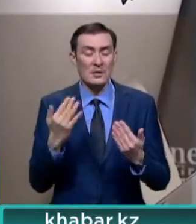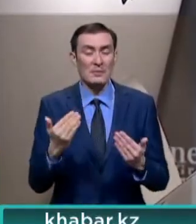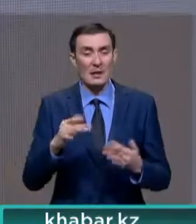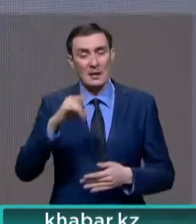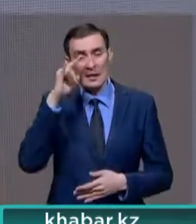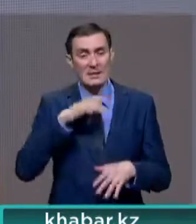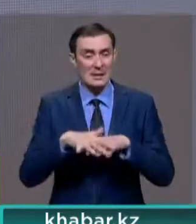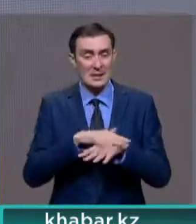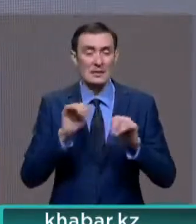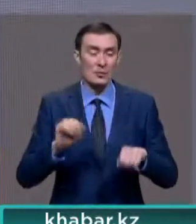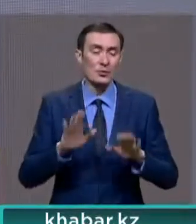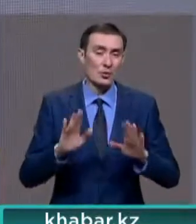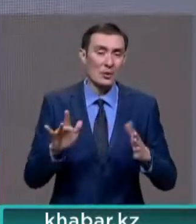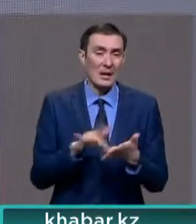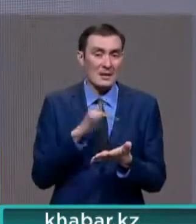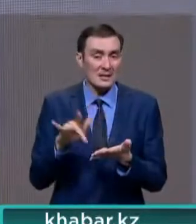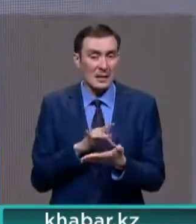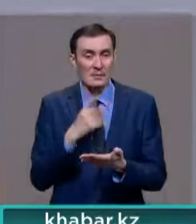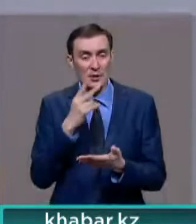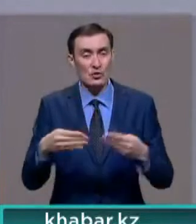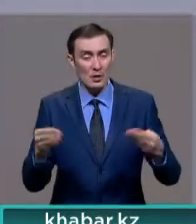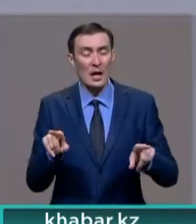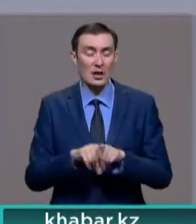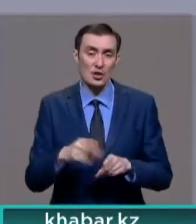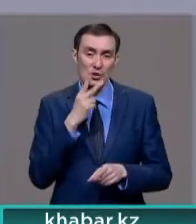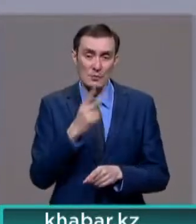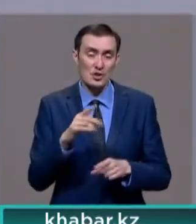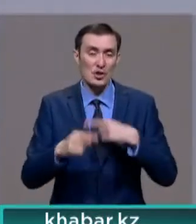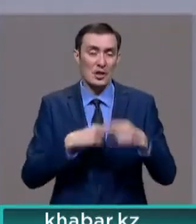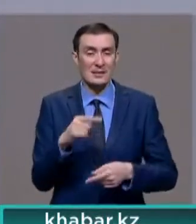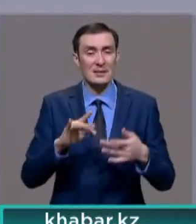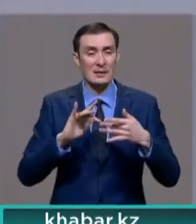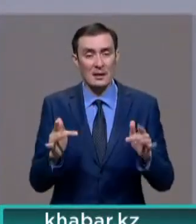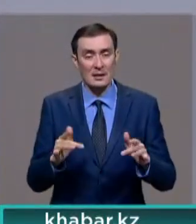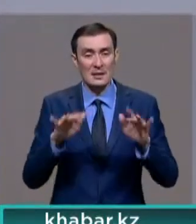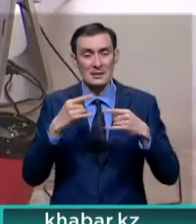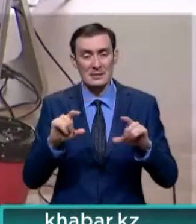теперь казахстанцы могут не только листать страницы глянца, но еще и читать его в электронном виде